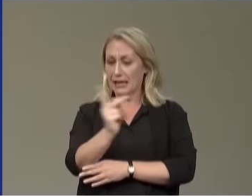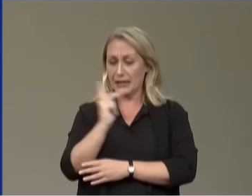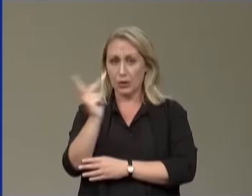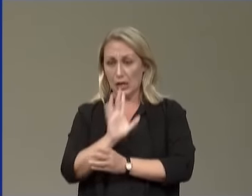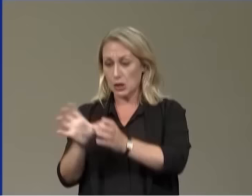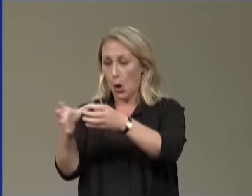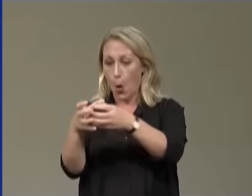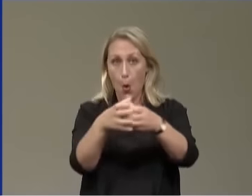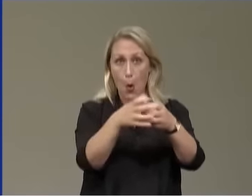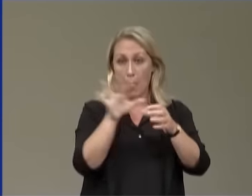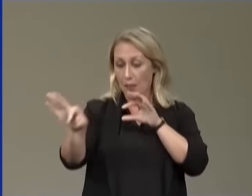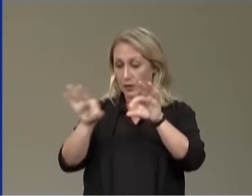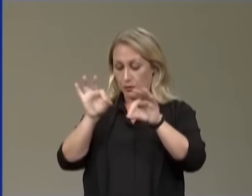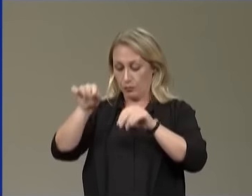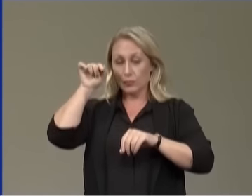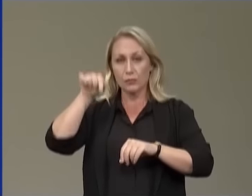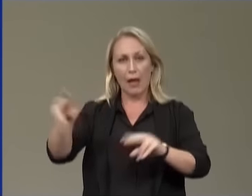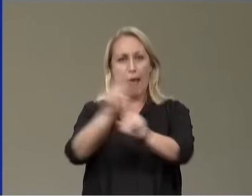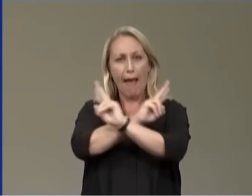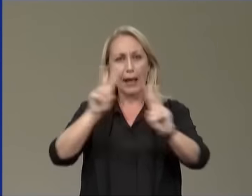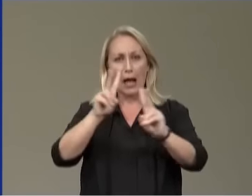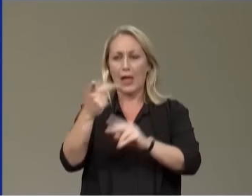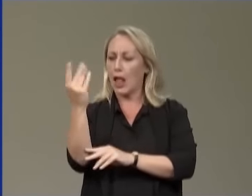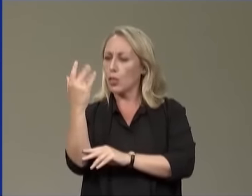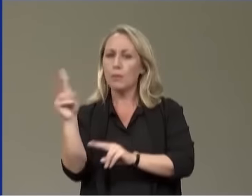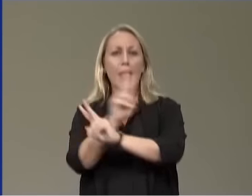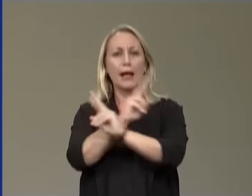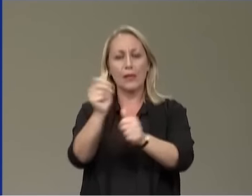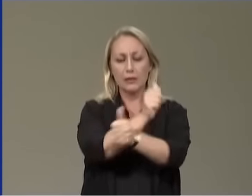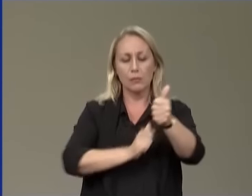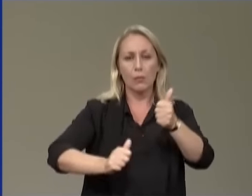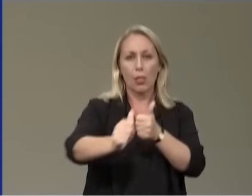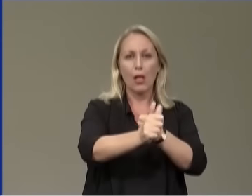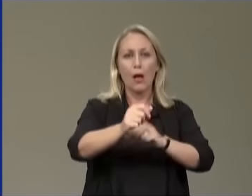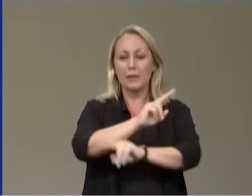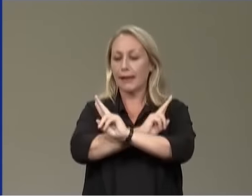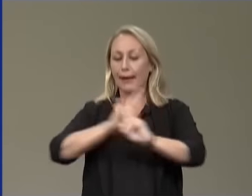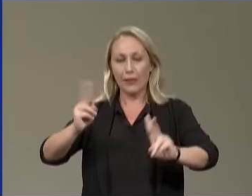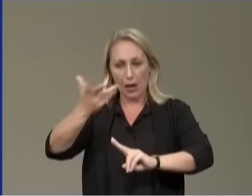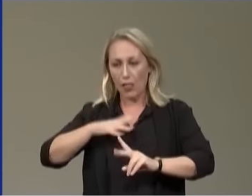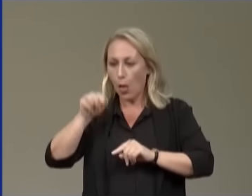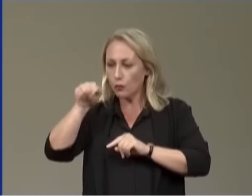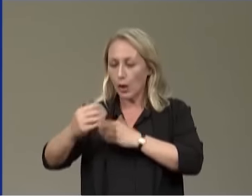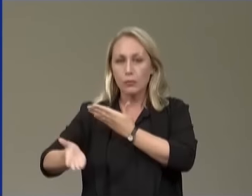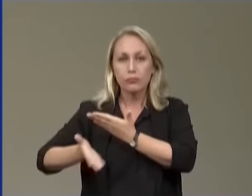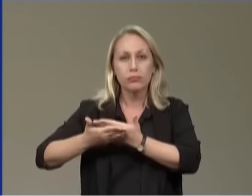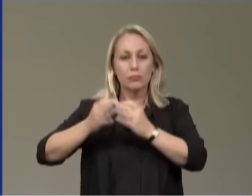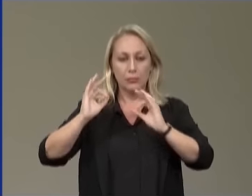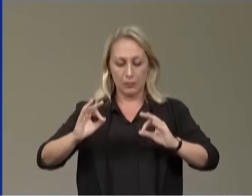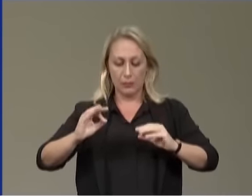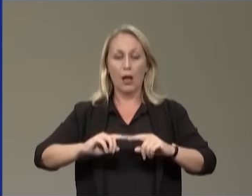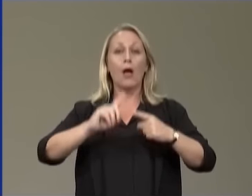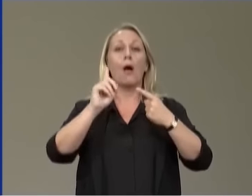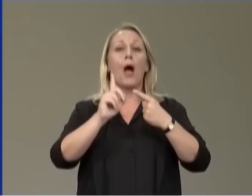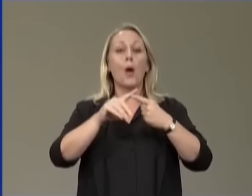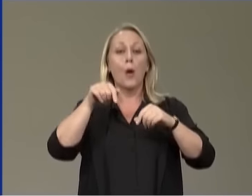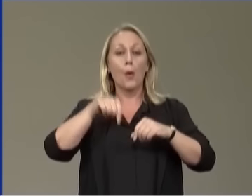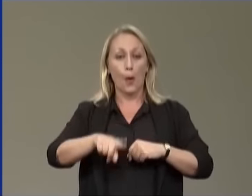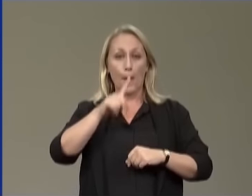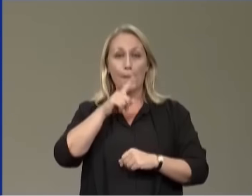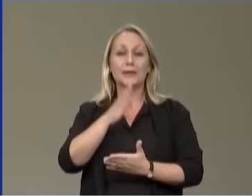κατηγορίες. Καθαρή αριθμή, καθαρές προτεραιότητες, καθαρές προθέσεις. Πρώτον, τη στήριξη του